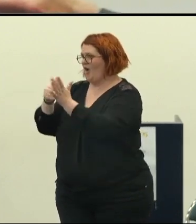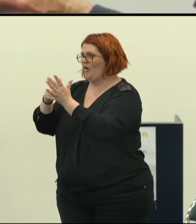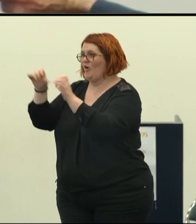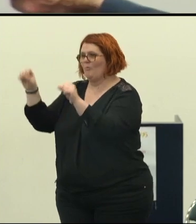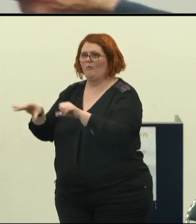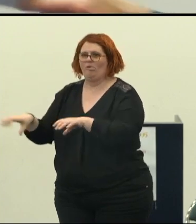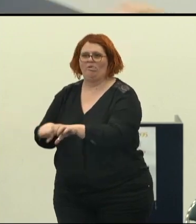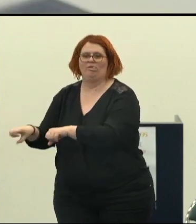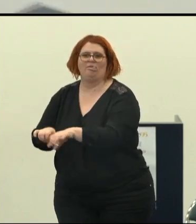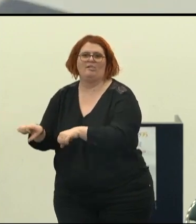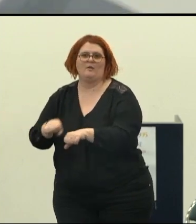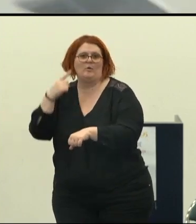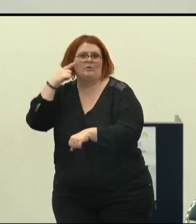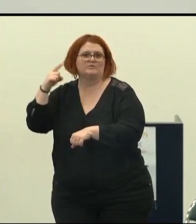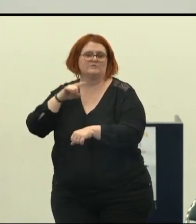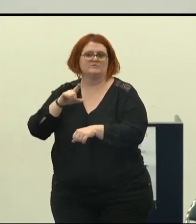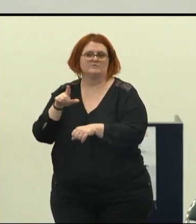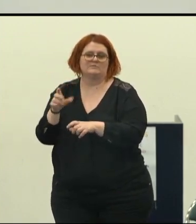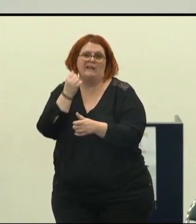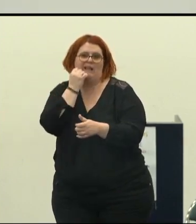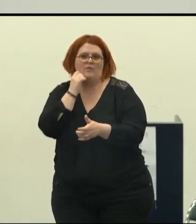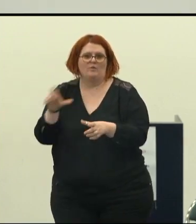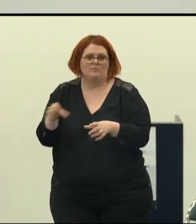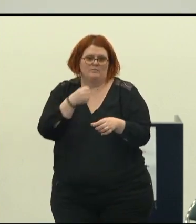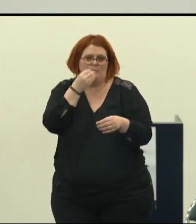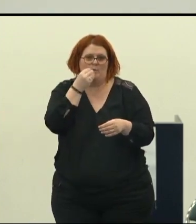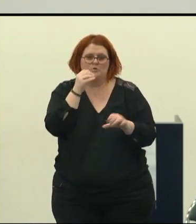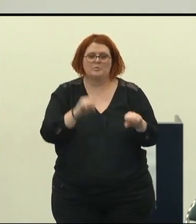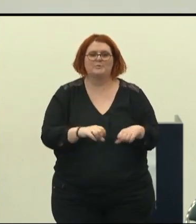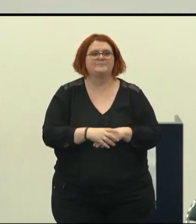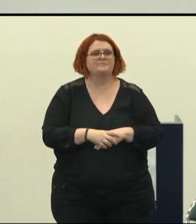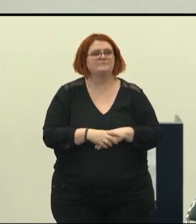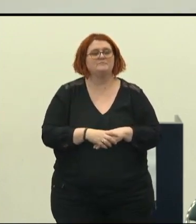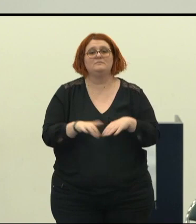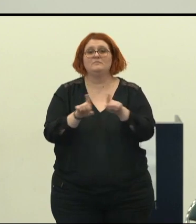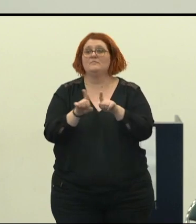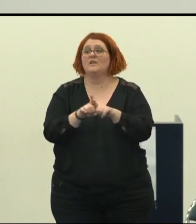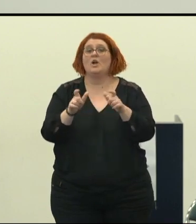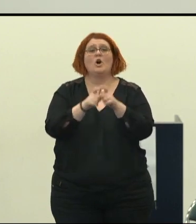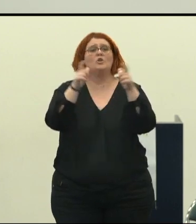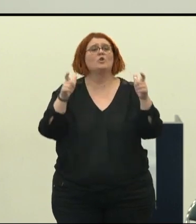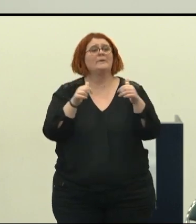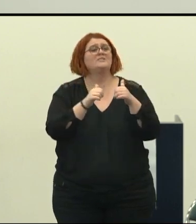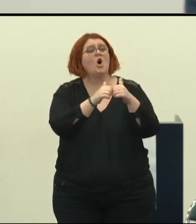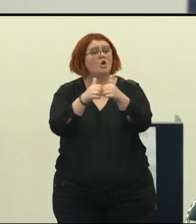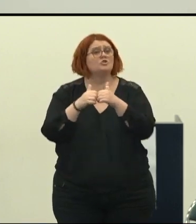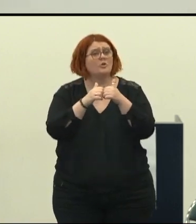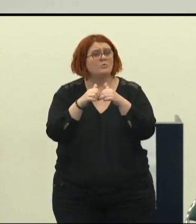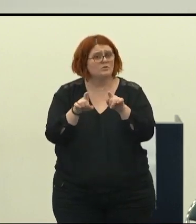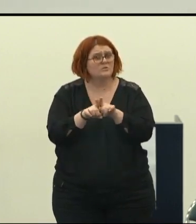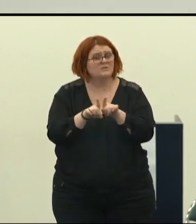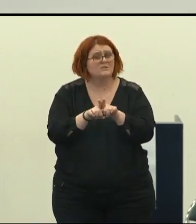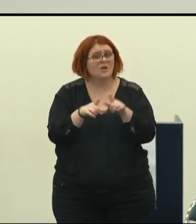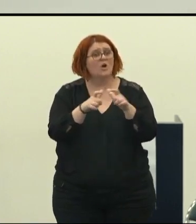même repartir encore avec un petit gâteau. Et puis, l'entreprise Ensemble, c'est ça, c'est Ensemble, Lydia,